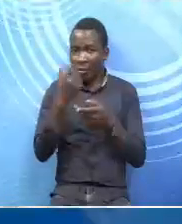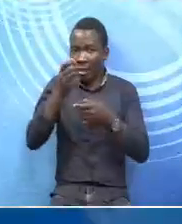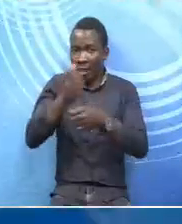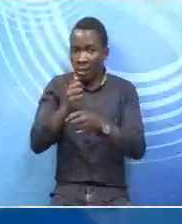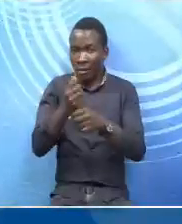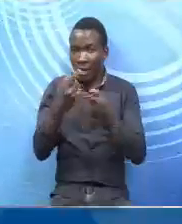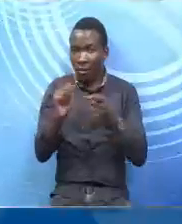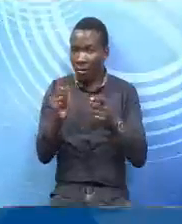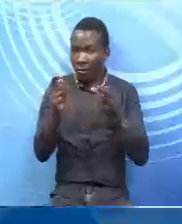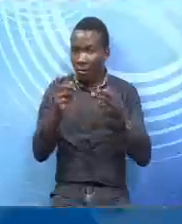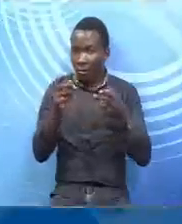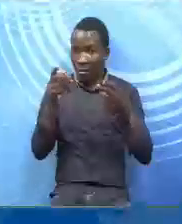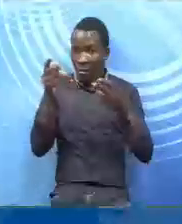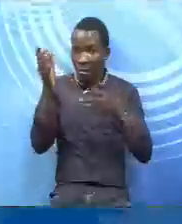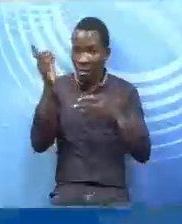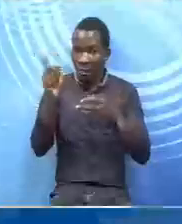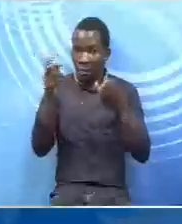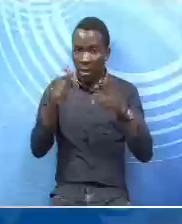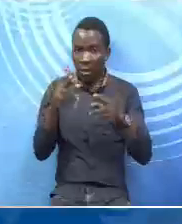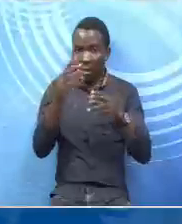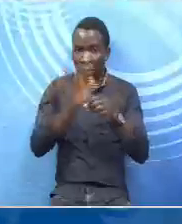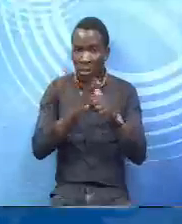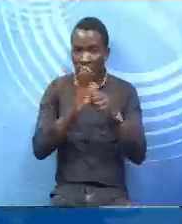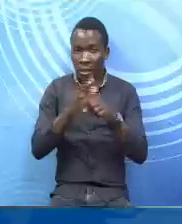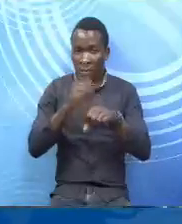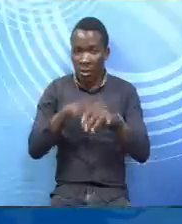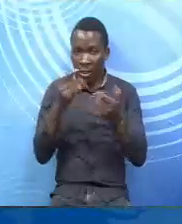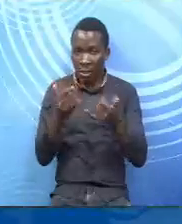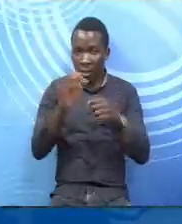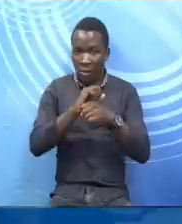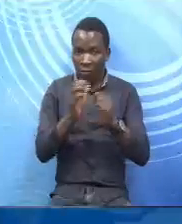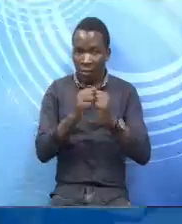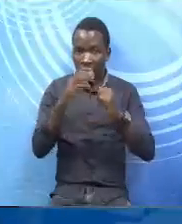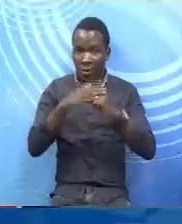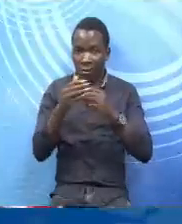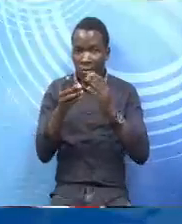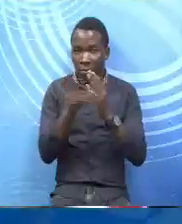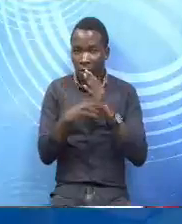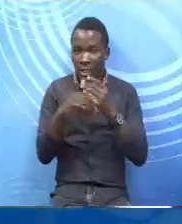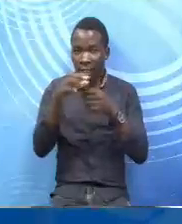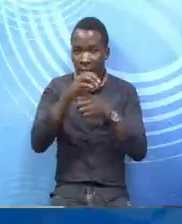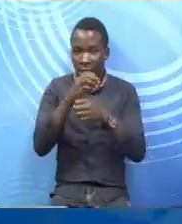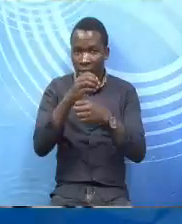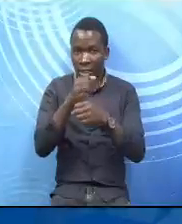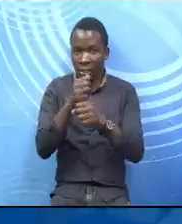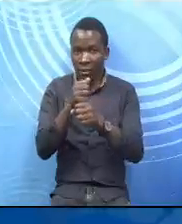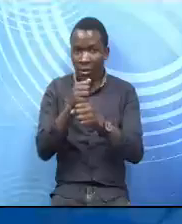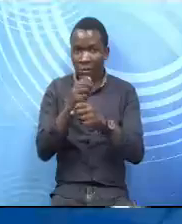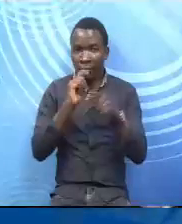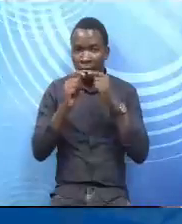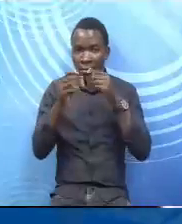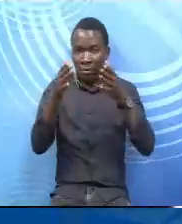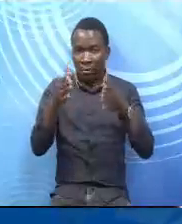ntibyari biherutse cyane cyane muri iki gihe cya COVID-19. Mu karere ka Kicukiro mu mujyi wa Kigali nari seretse na yurusha